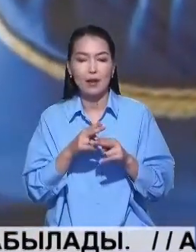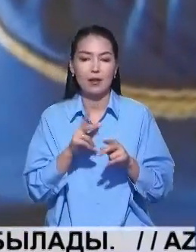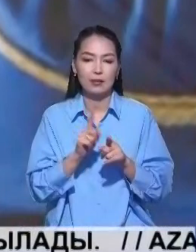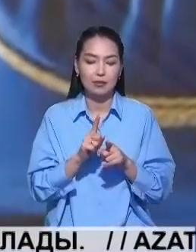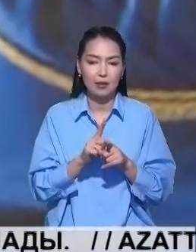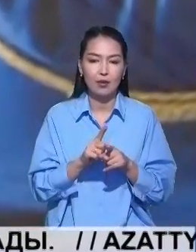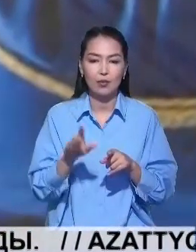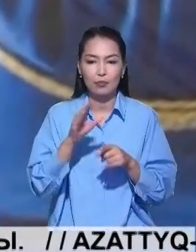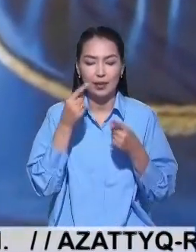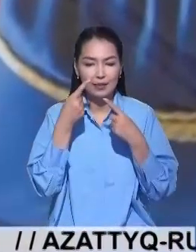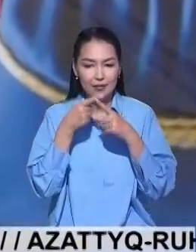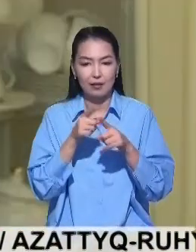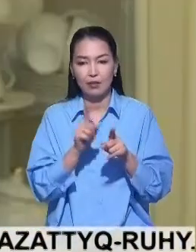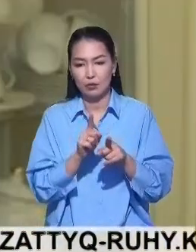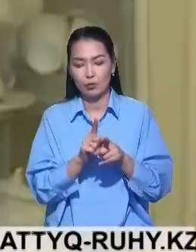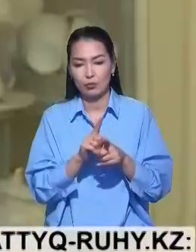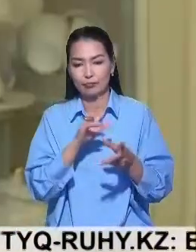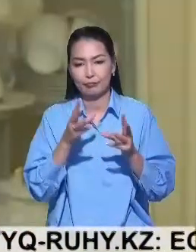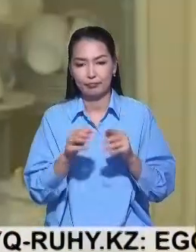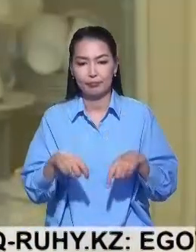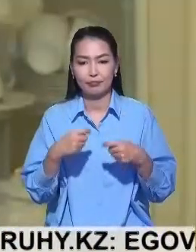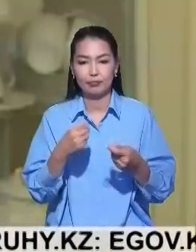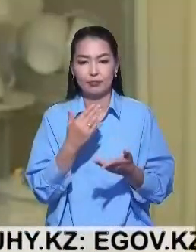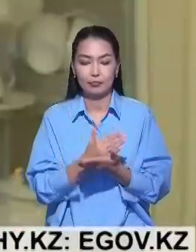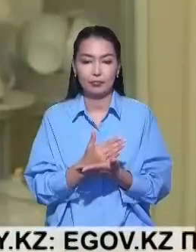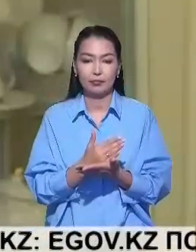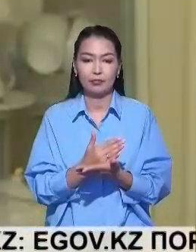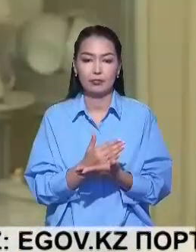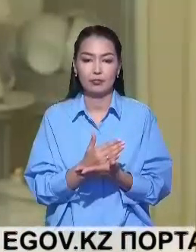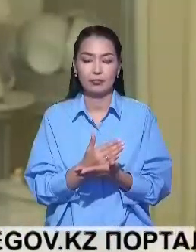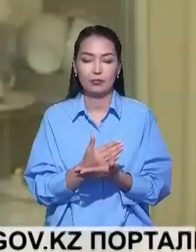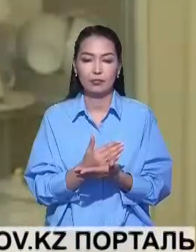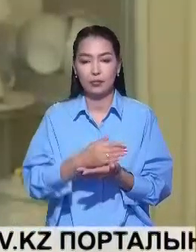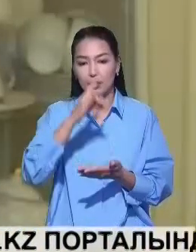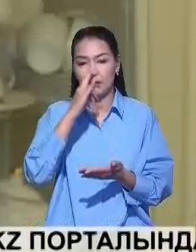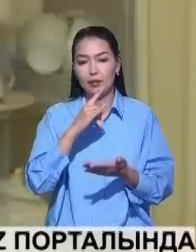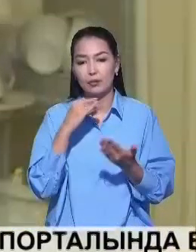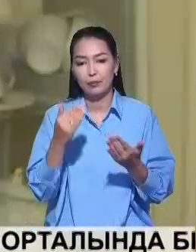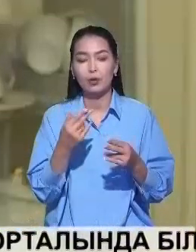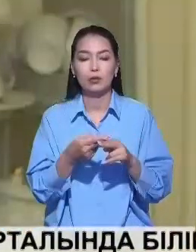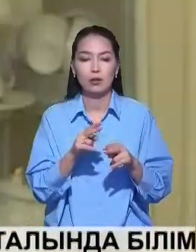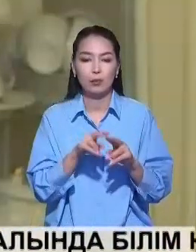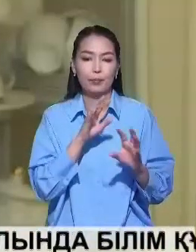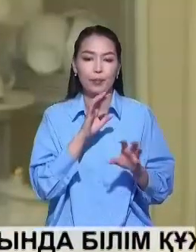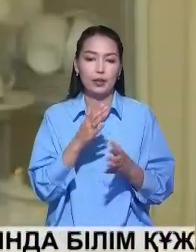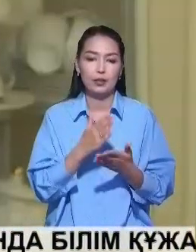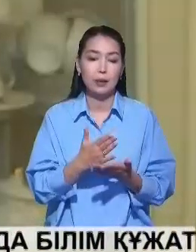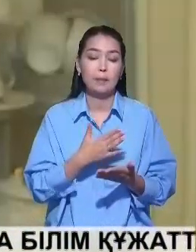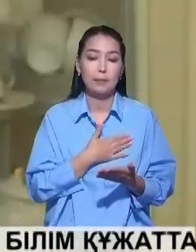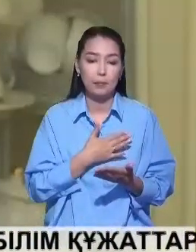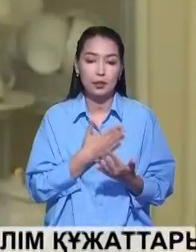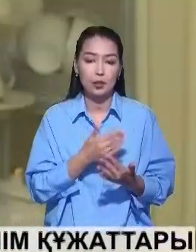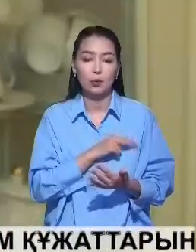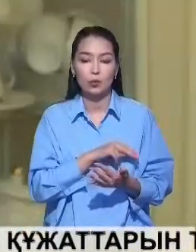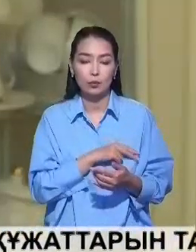техника тілін меңгергеніне тәнті. Қазір 3D дейді, сол арқылы оқиға болған жерді қарап шығуға болады. Ал біздің кезімізде